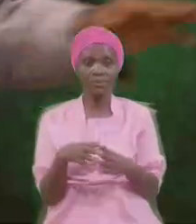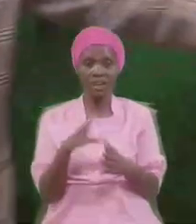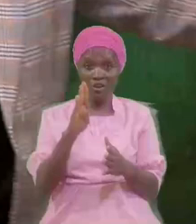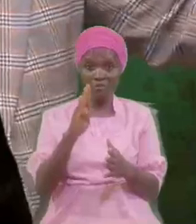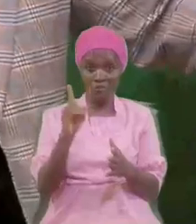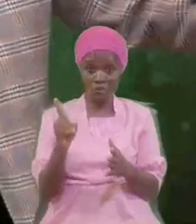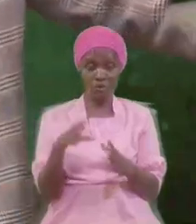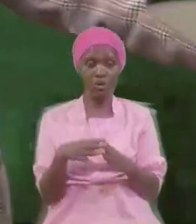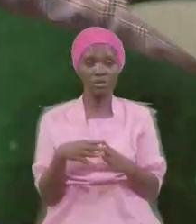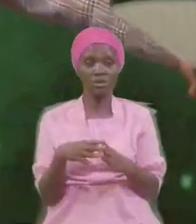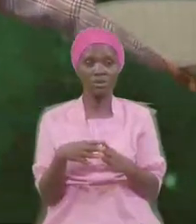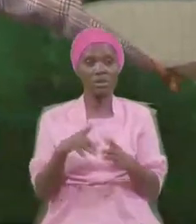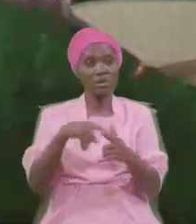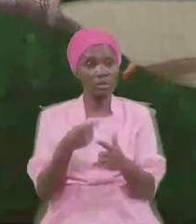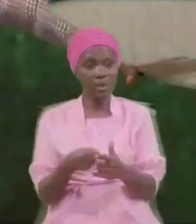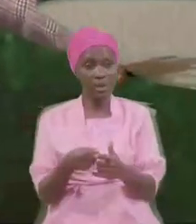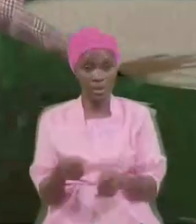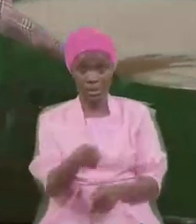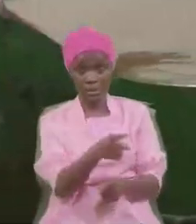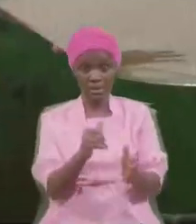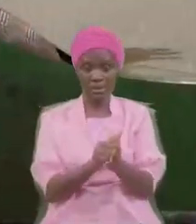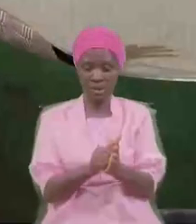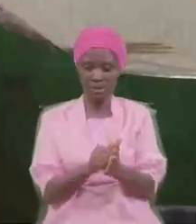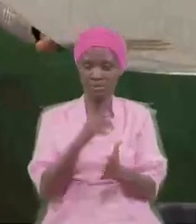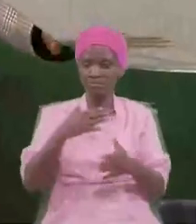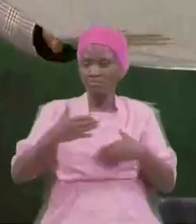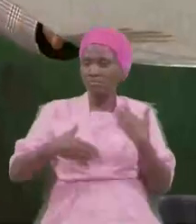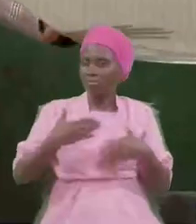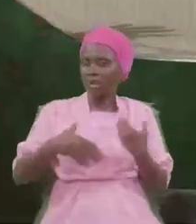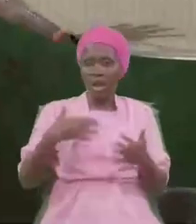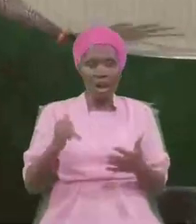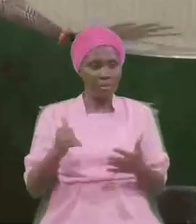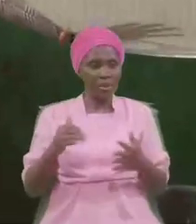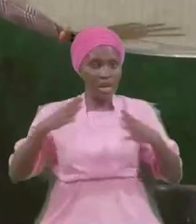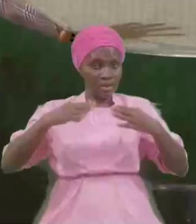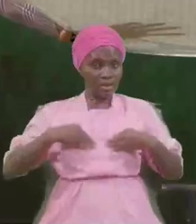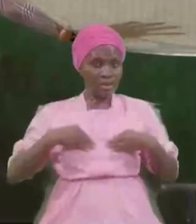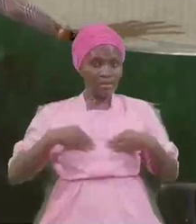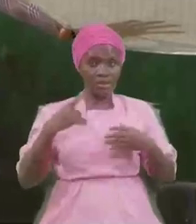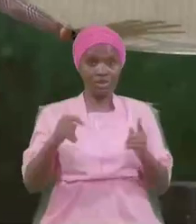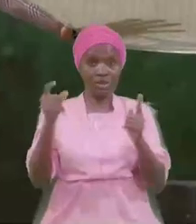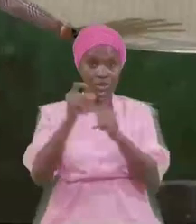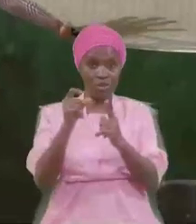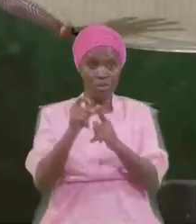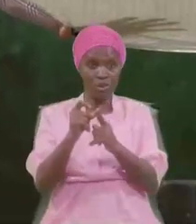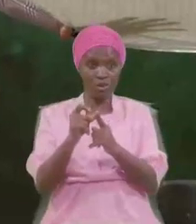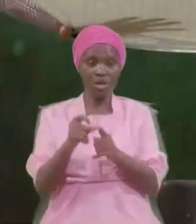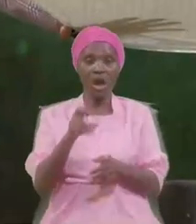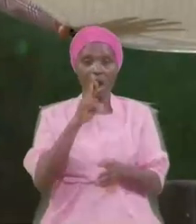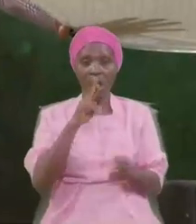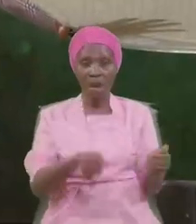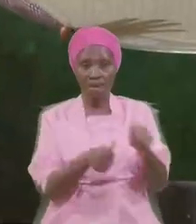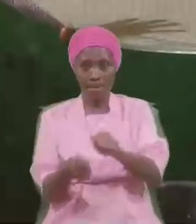41. Ceux qui acceptaient sa parole furent baptisés, et en ce